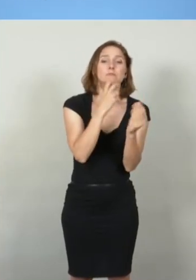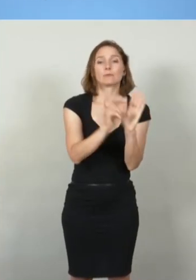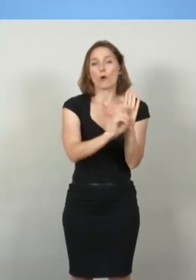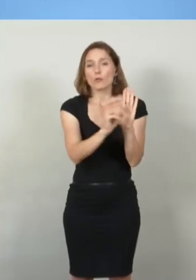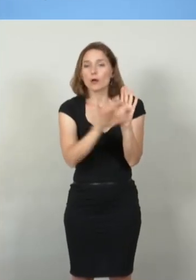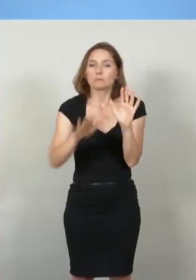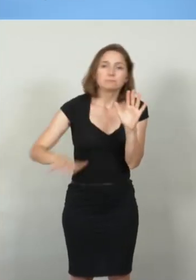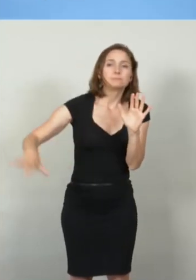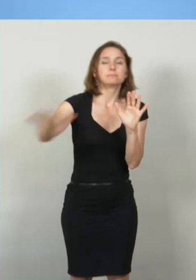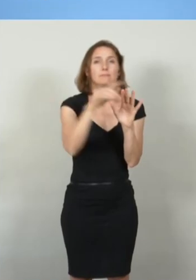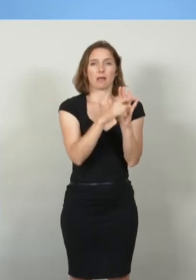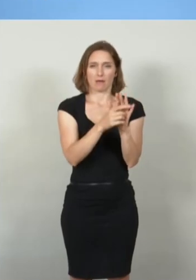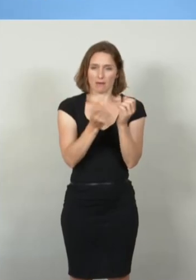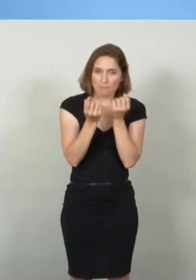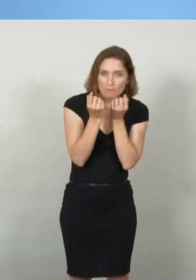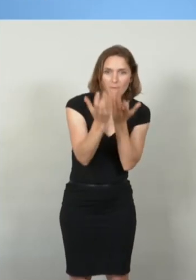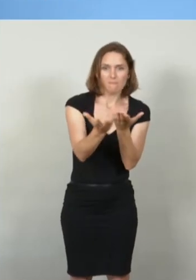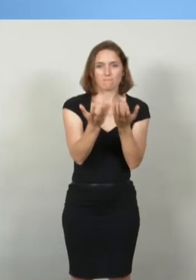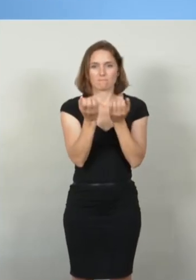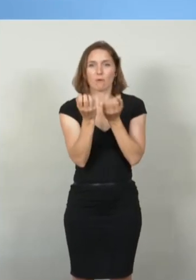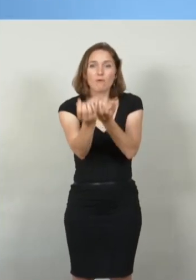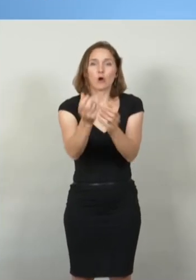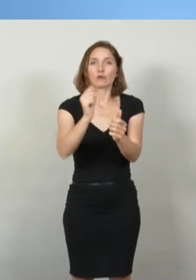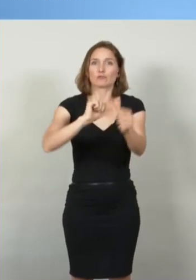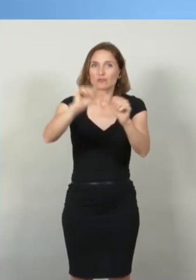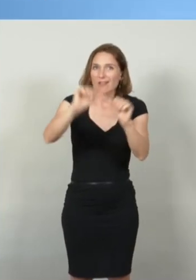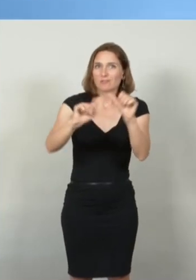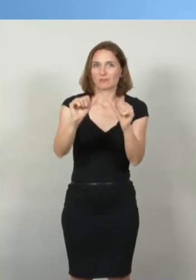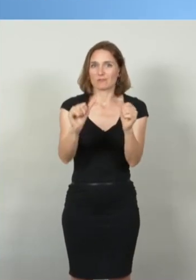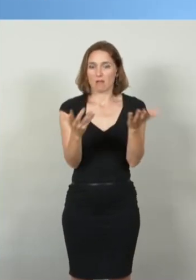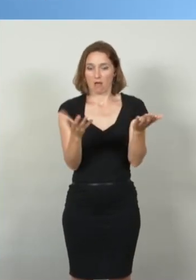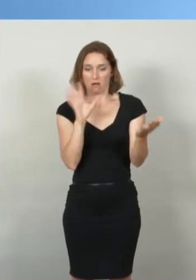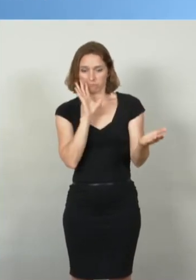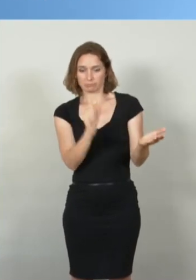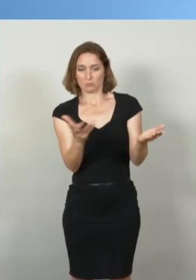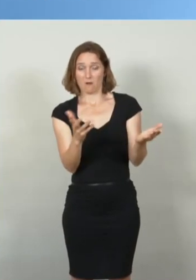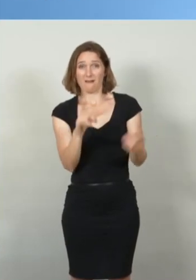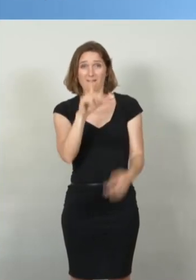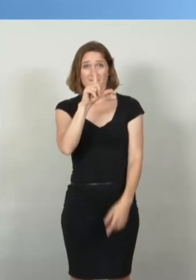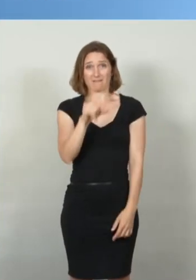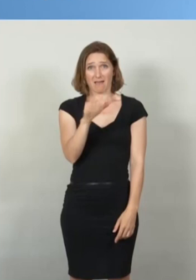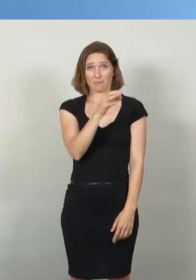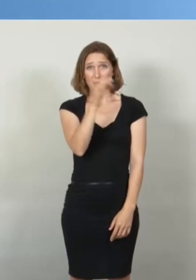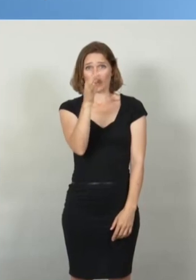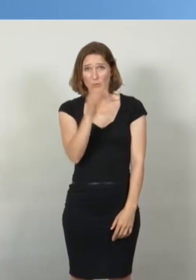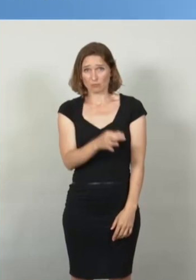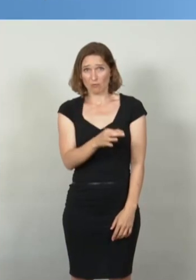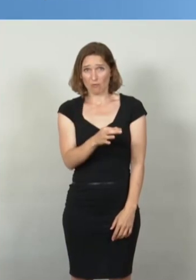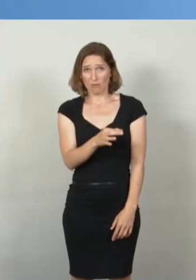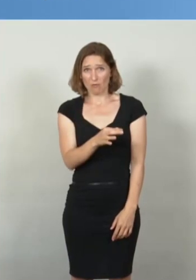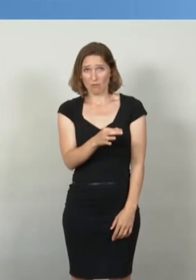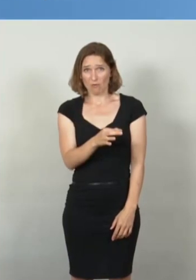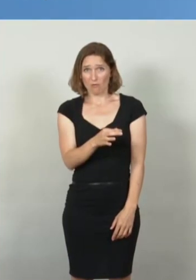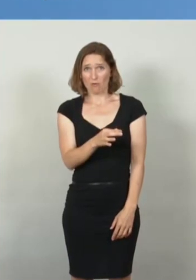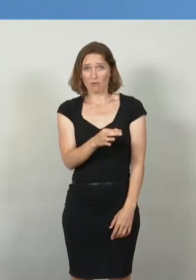mais vous n'avez pas fait les mêmes analyses que que nous en rentrant dans les détails seulement 20% d'entre eux ont été déclenchés par